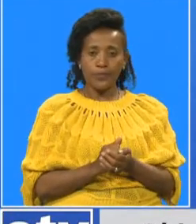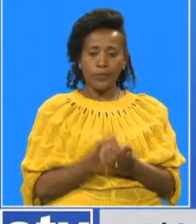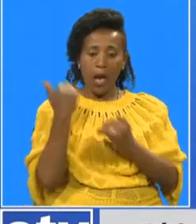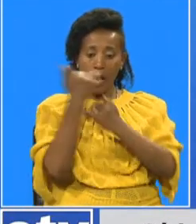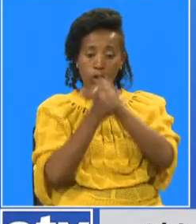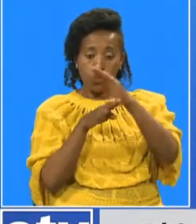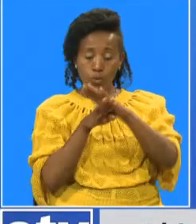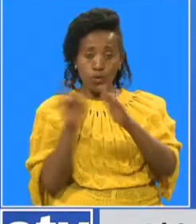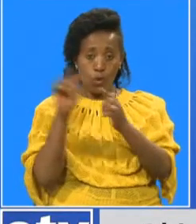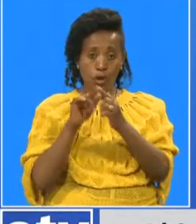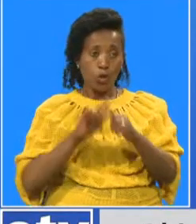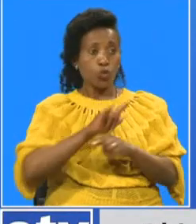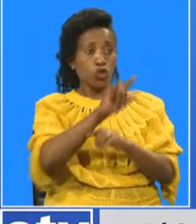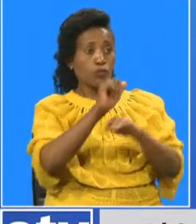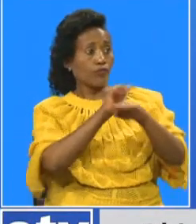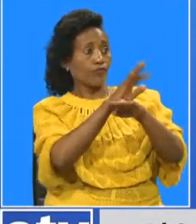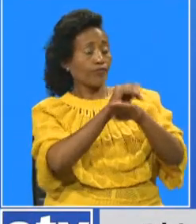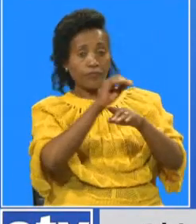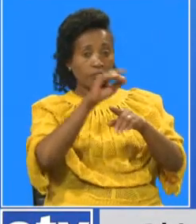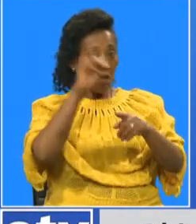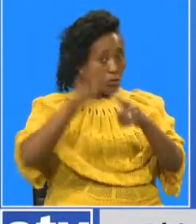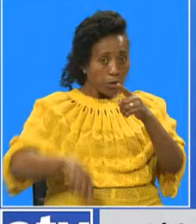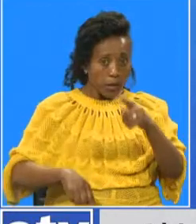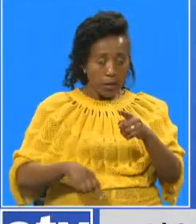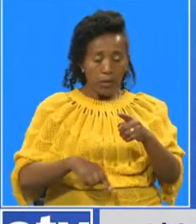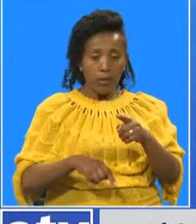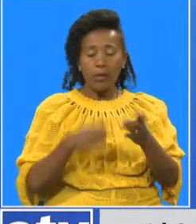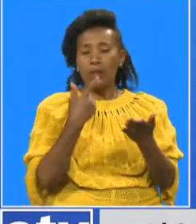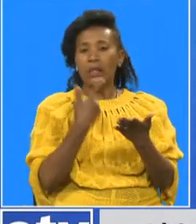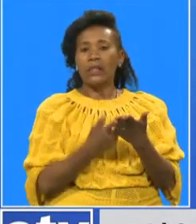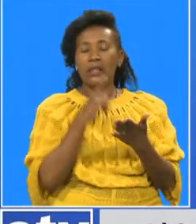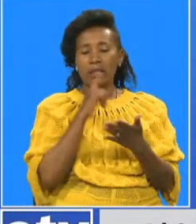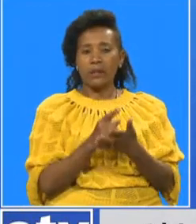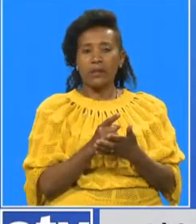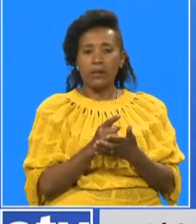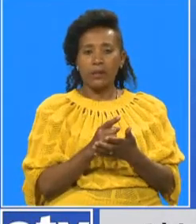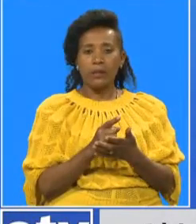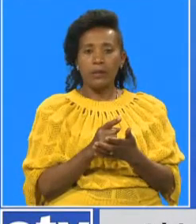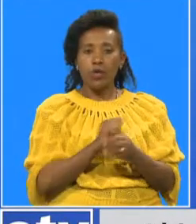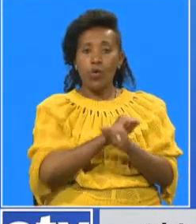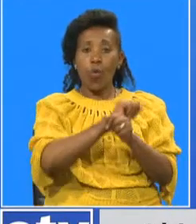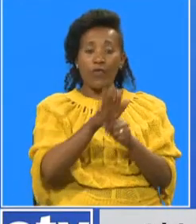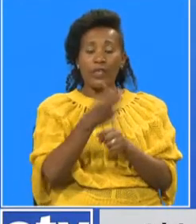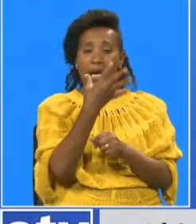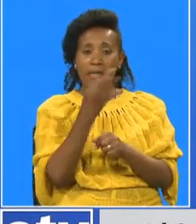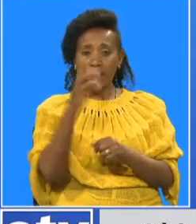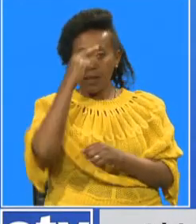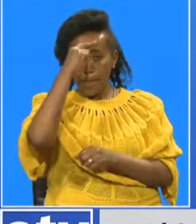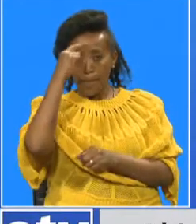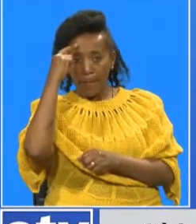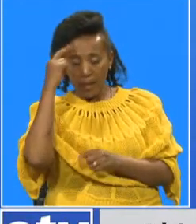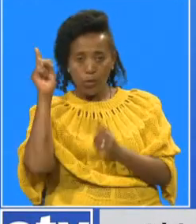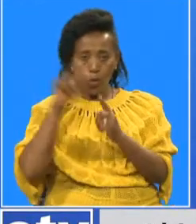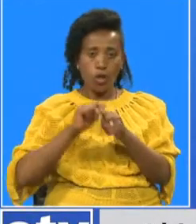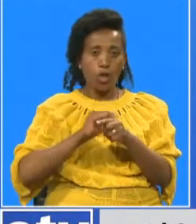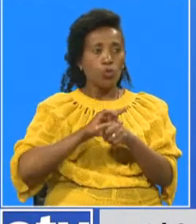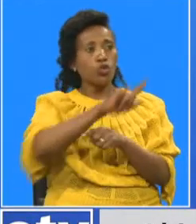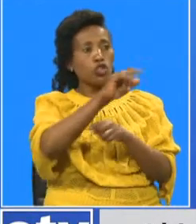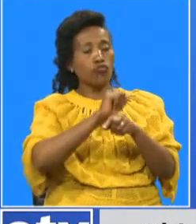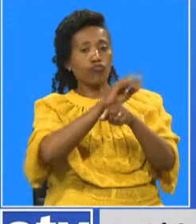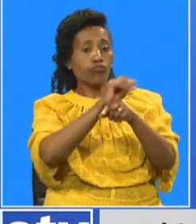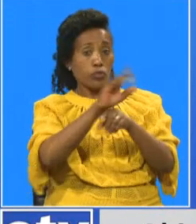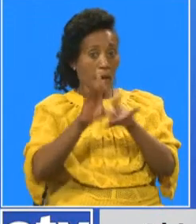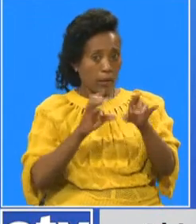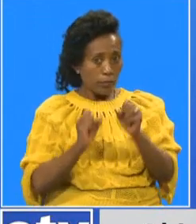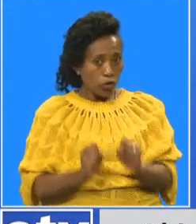በሀገር ውስጥ ወደ ውጭ ኤክስፖርት ማድረግ ካልቻሉ በዚህ በኮቪድ-19 ምክንያት ወደ ውጭ ኤክስፖርት ማድረግ